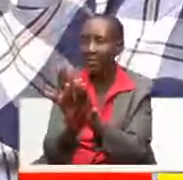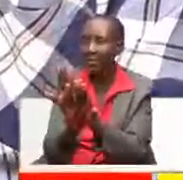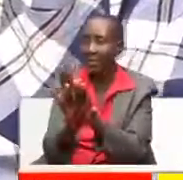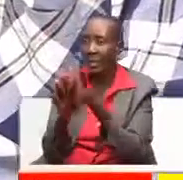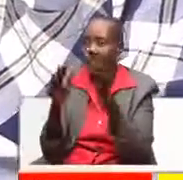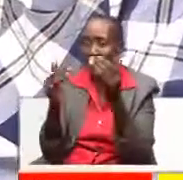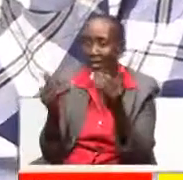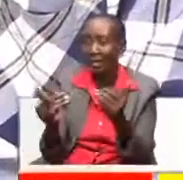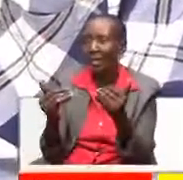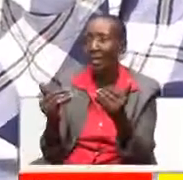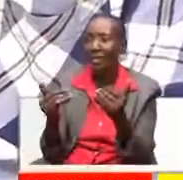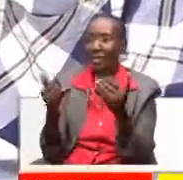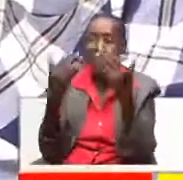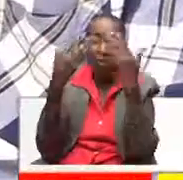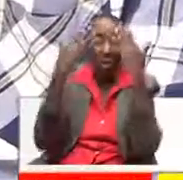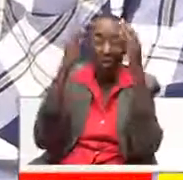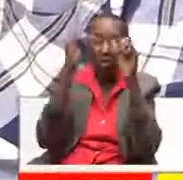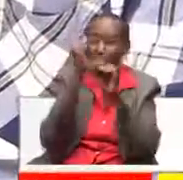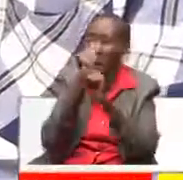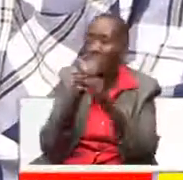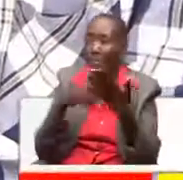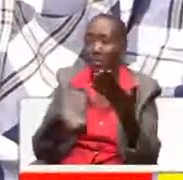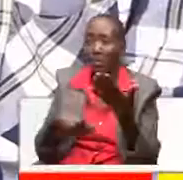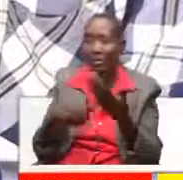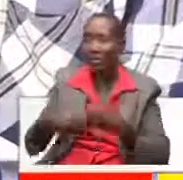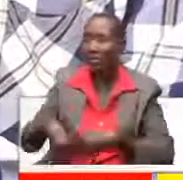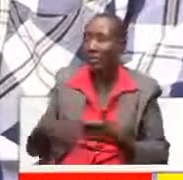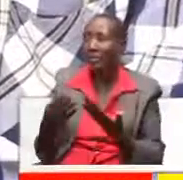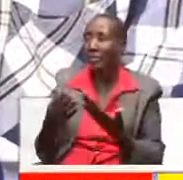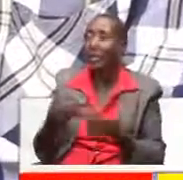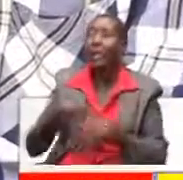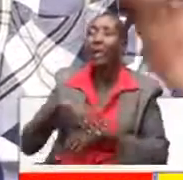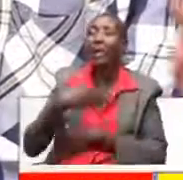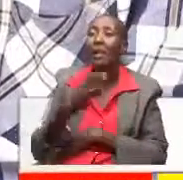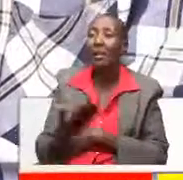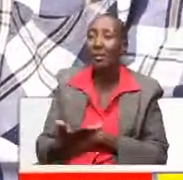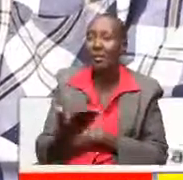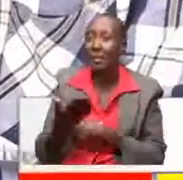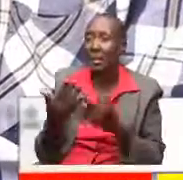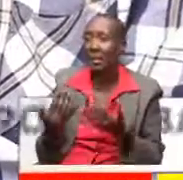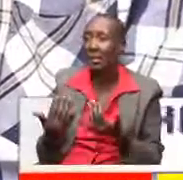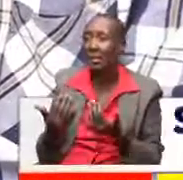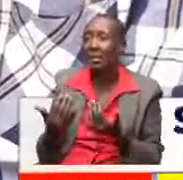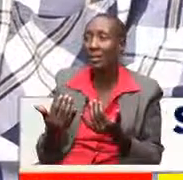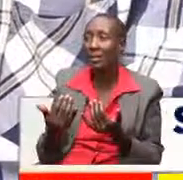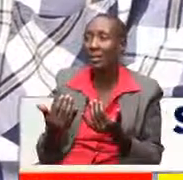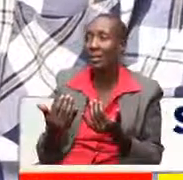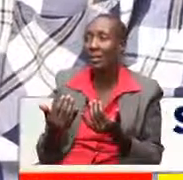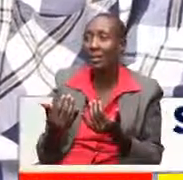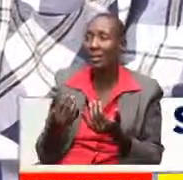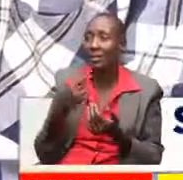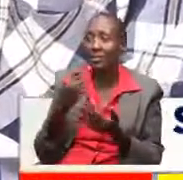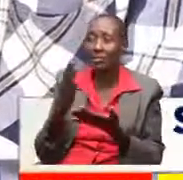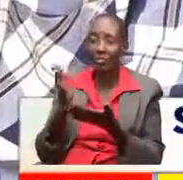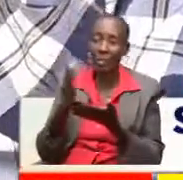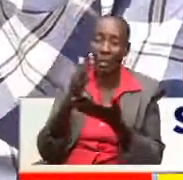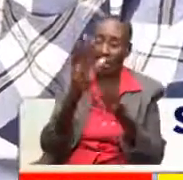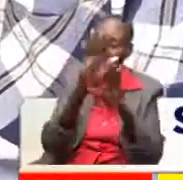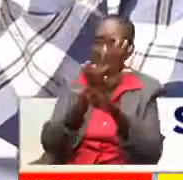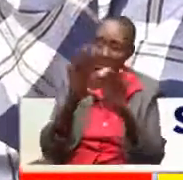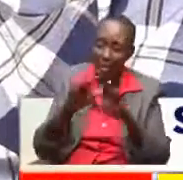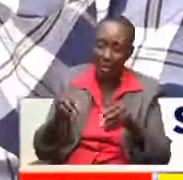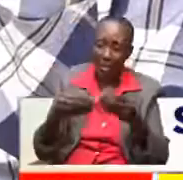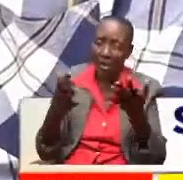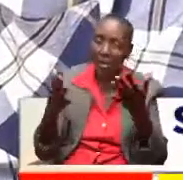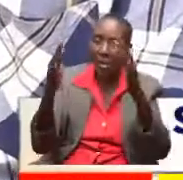si tuko mwisho, juu tumeshidwa. So after hapa ni kusanya hizi vitu zote na kubomoa hii hema,